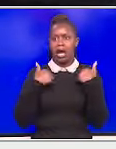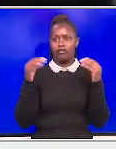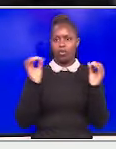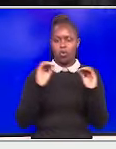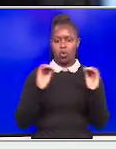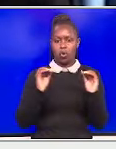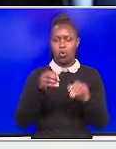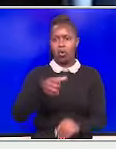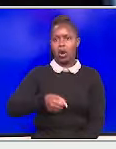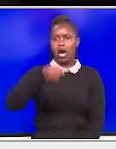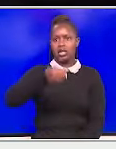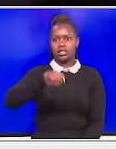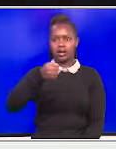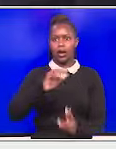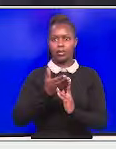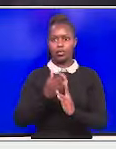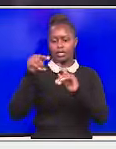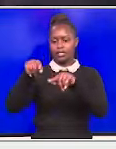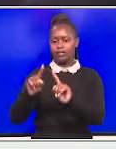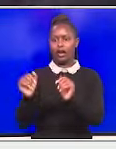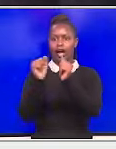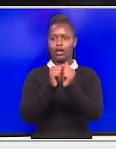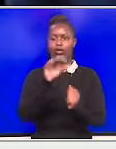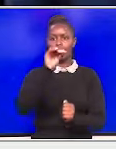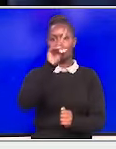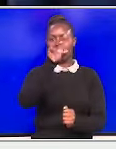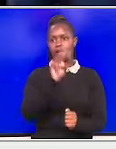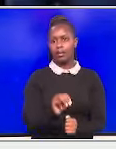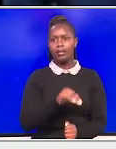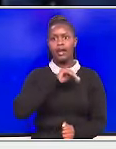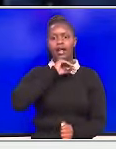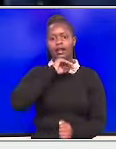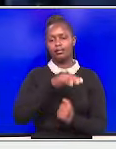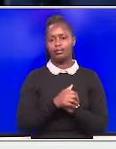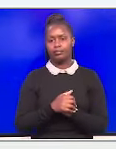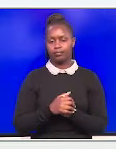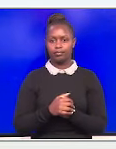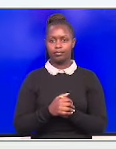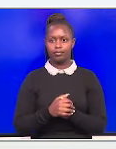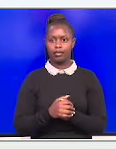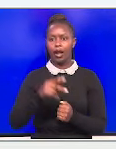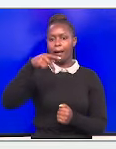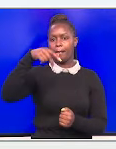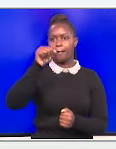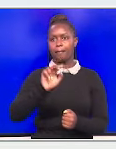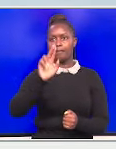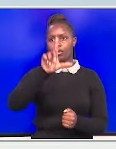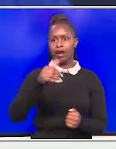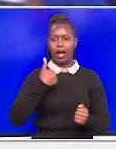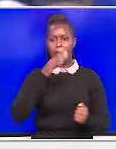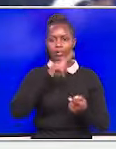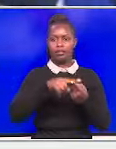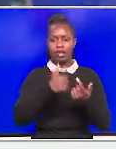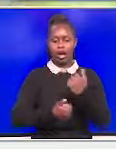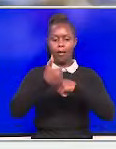salamu za handshake kati yake na kiongozi wa ODM Raila Odinga. Paul Kagame ameapishwa kama rais wa